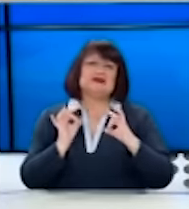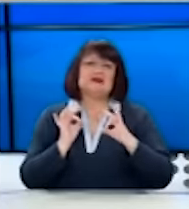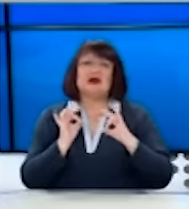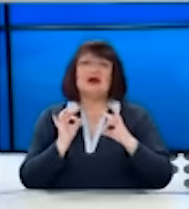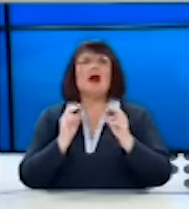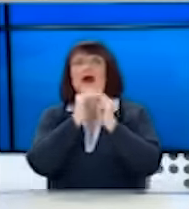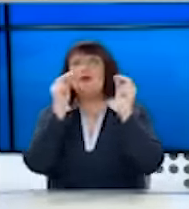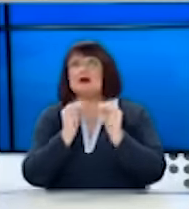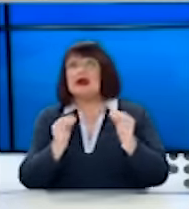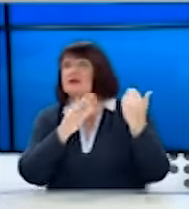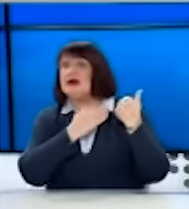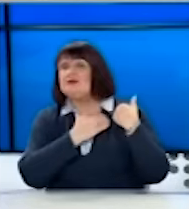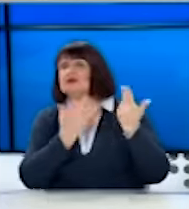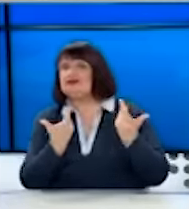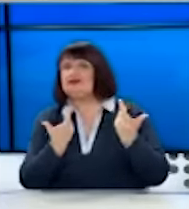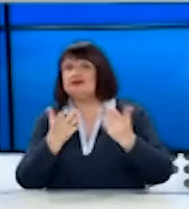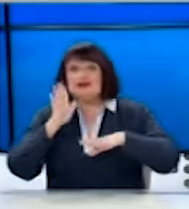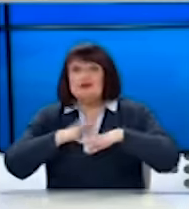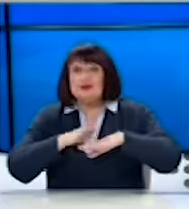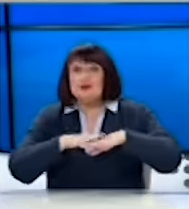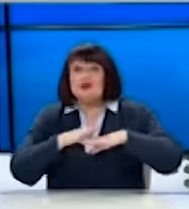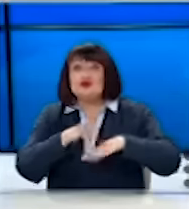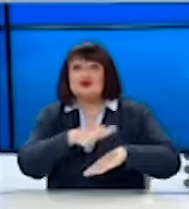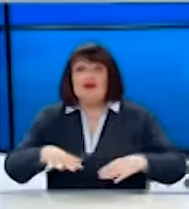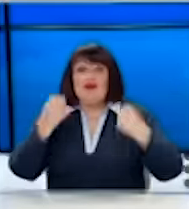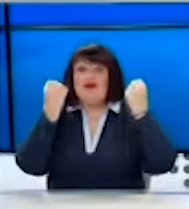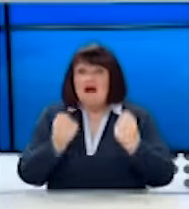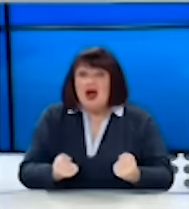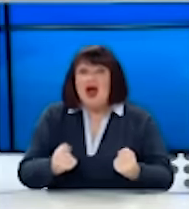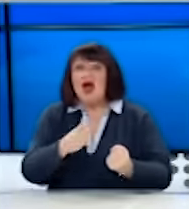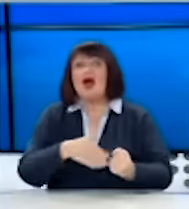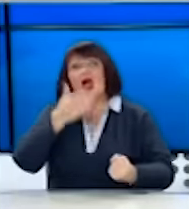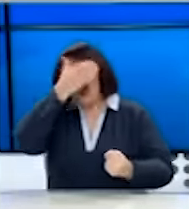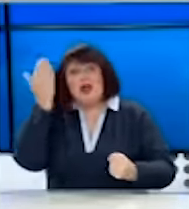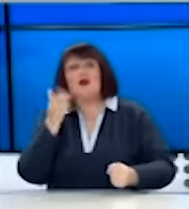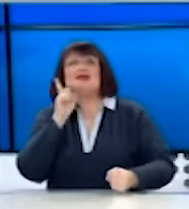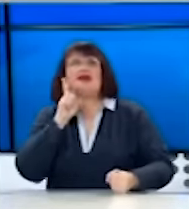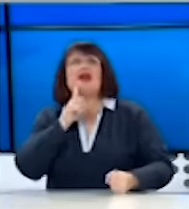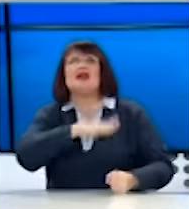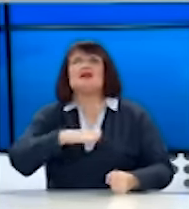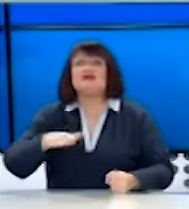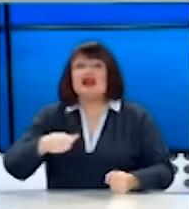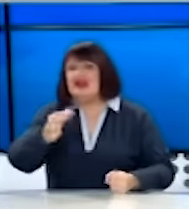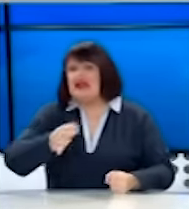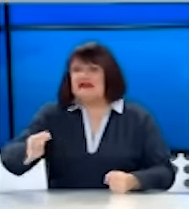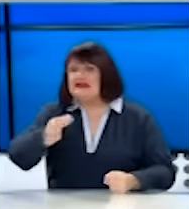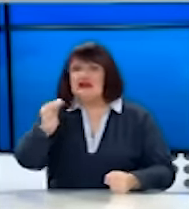θα επομιστούν για μια φορά ακόμα και οι κάτοικοι, τα αθώα γυναικόπαιδα των